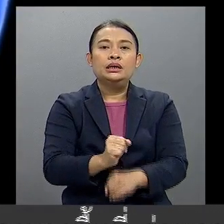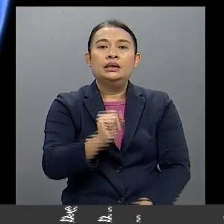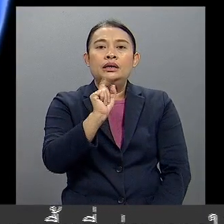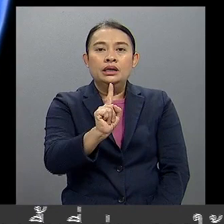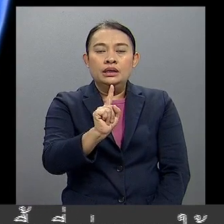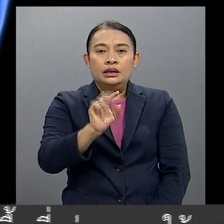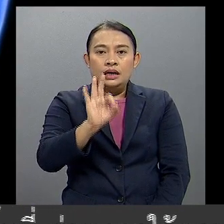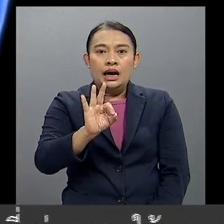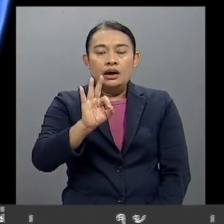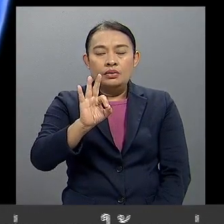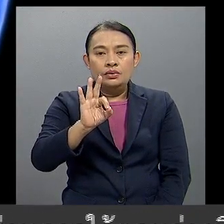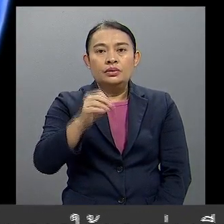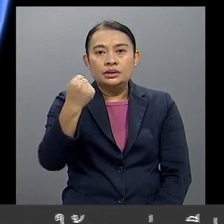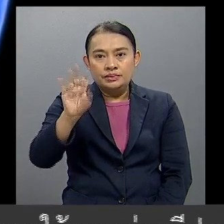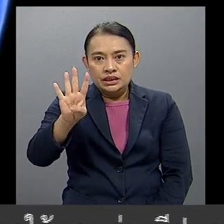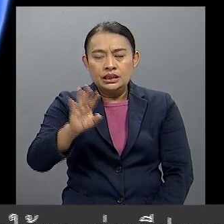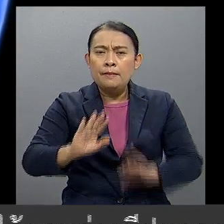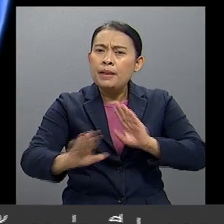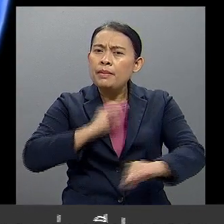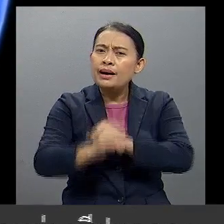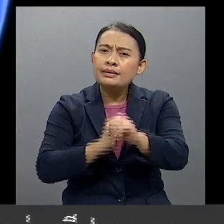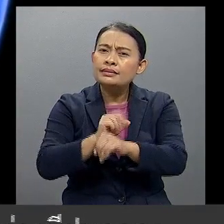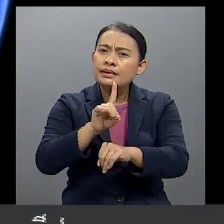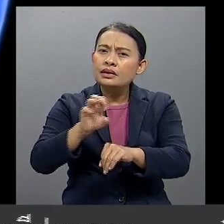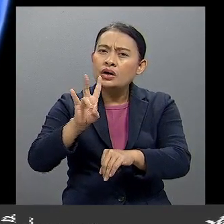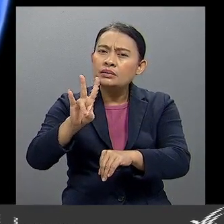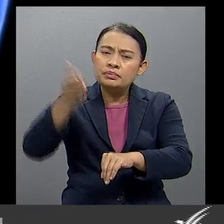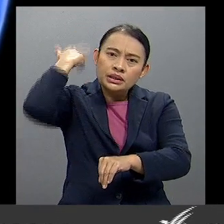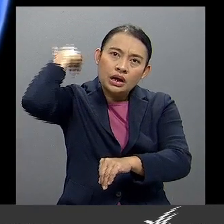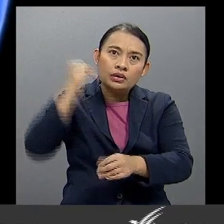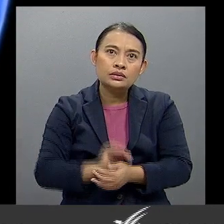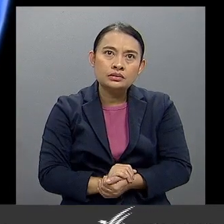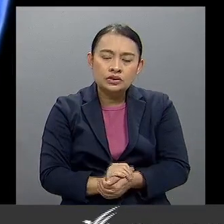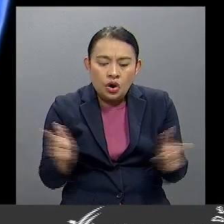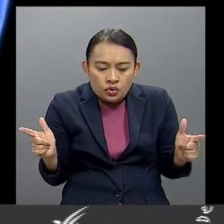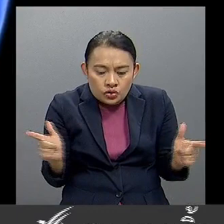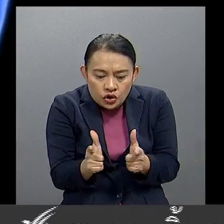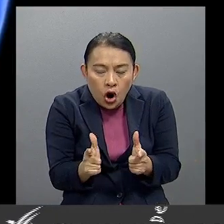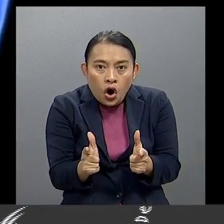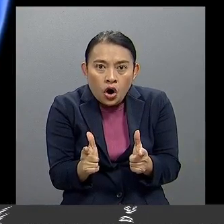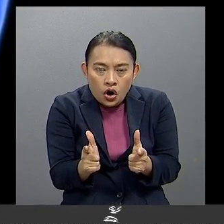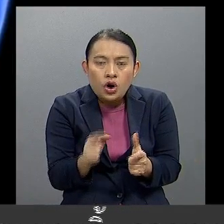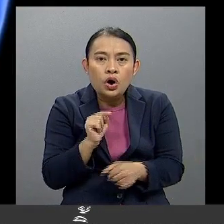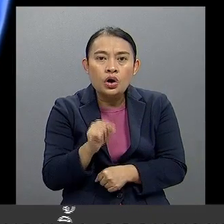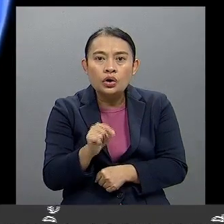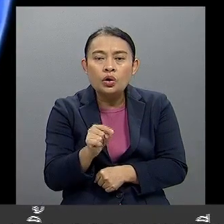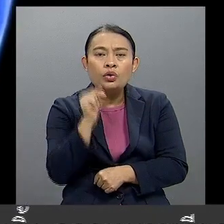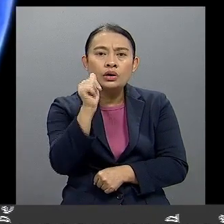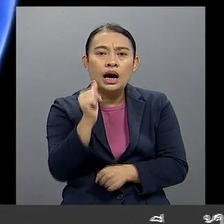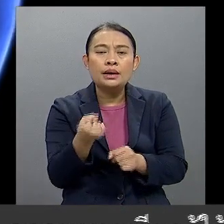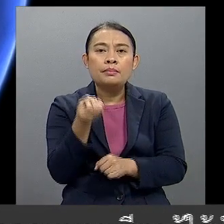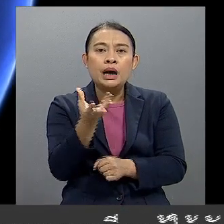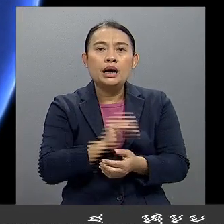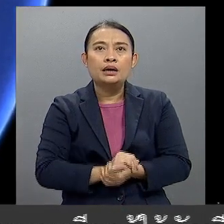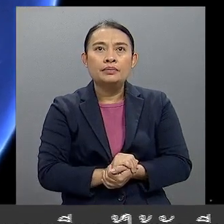7 ปีที่แล้วย่นระยะทางได้มหาศาลเลยถ้หากจะต้องเล่นเรืออ้อมไปทางอเมริกาใต้